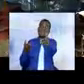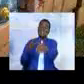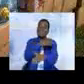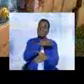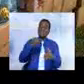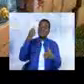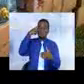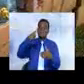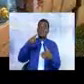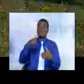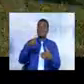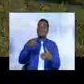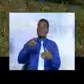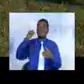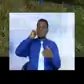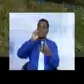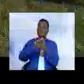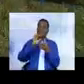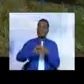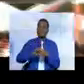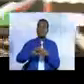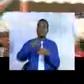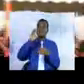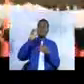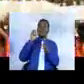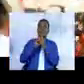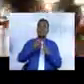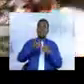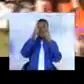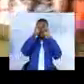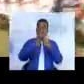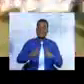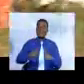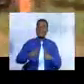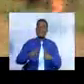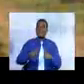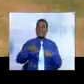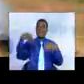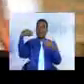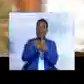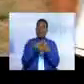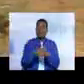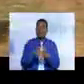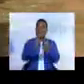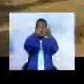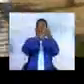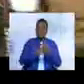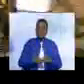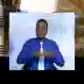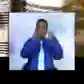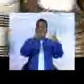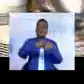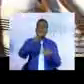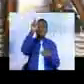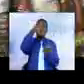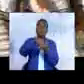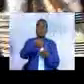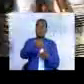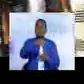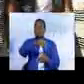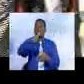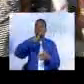le cadre du FAFSI, la première dame de Côte d'Ivoire a décidé qu'un nouveau crédit soit affecté à 1000 autres femmes de la région